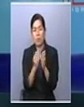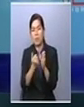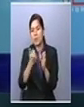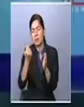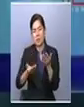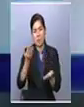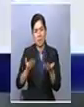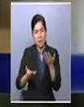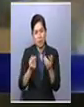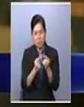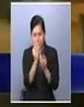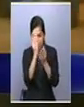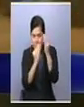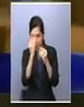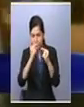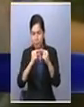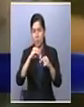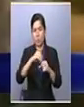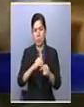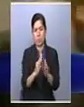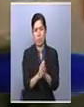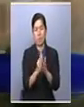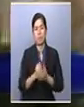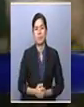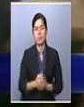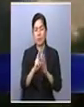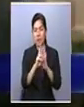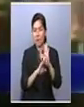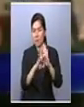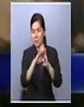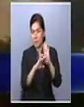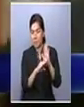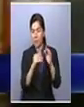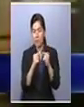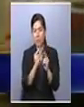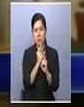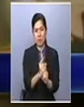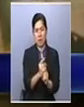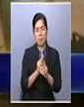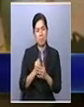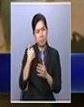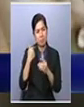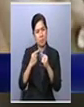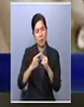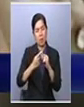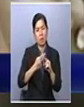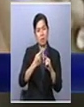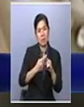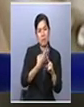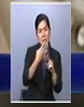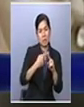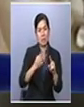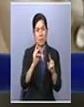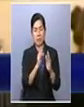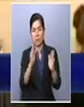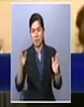ข้าถึงแหล่งทุนได้ กฎระเบียบในการจดทะเบียนไม่ยุ่งยากค่าใช้จ่ายต่ำใช้ระยะเวลาเพียงแค่ 4-7 เดือนจากปกติ